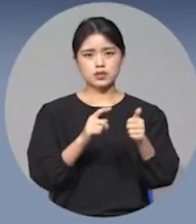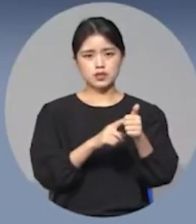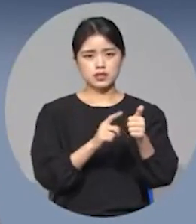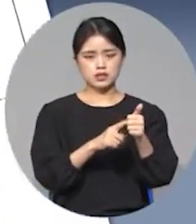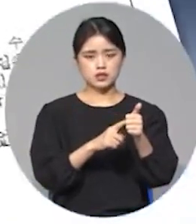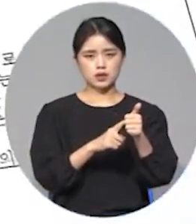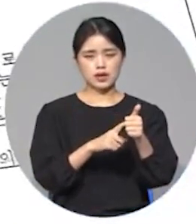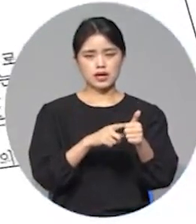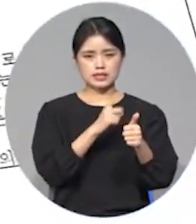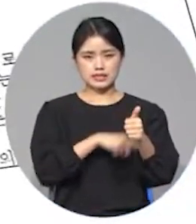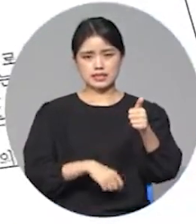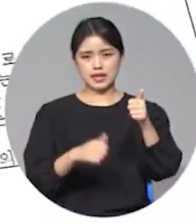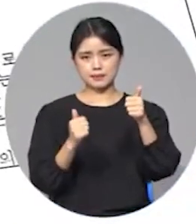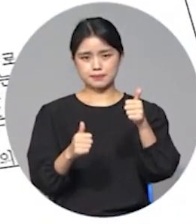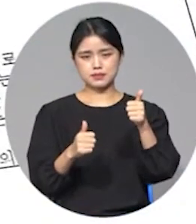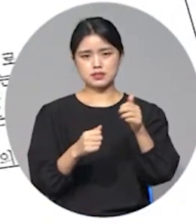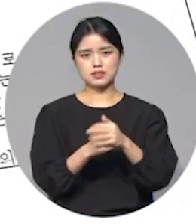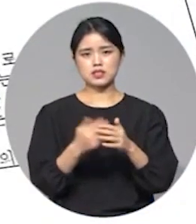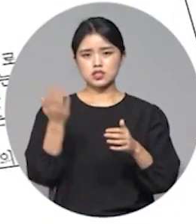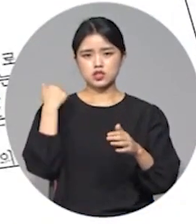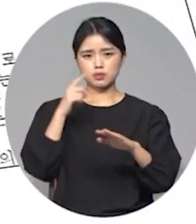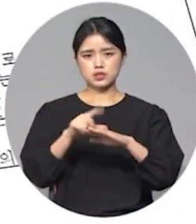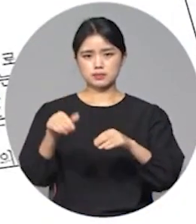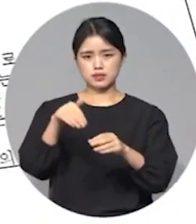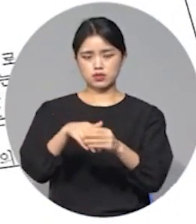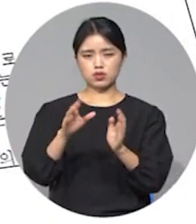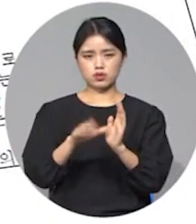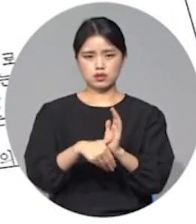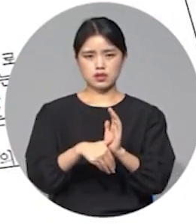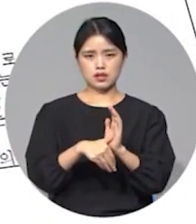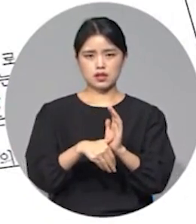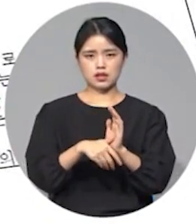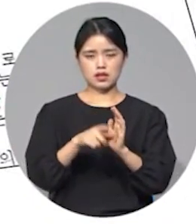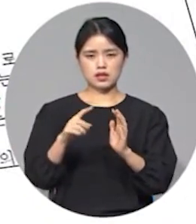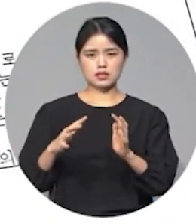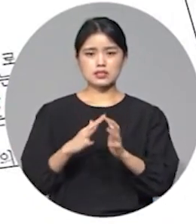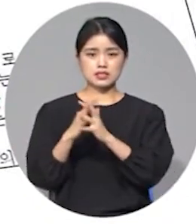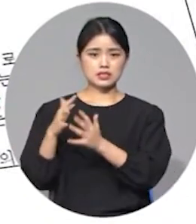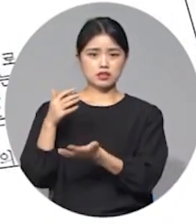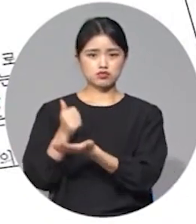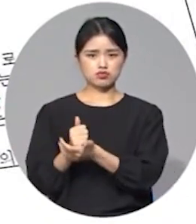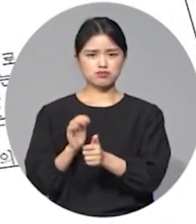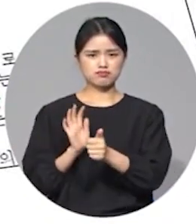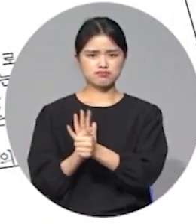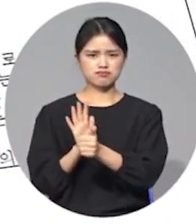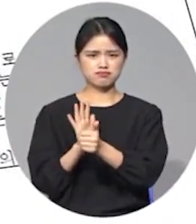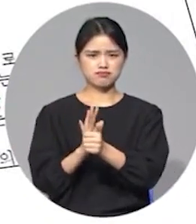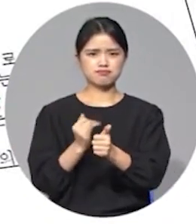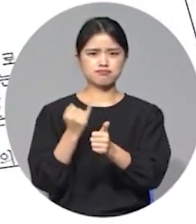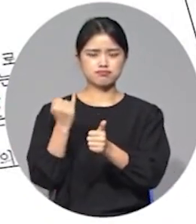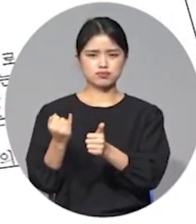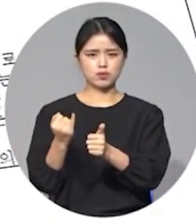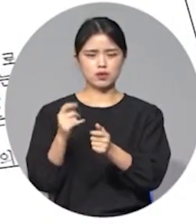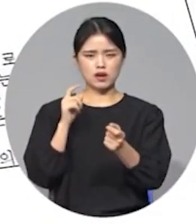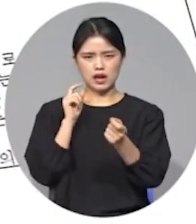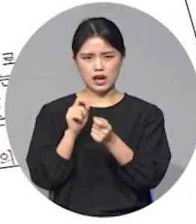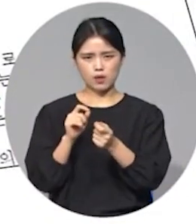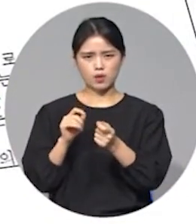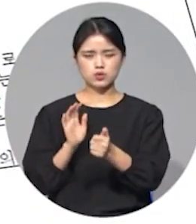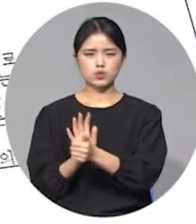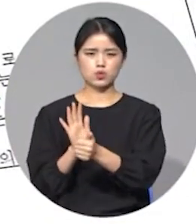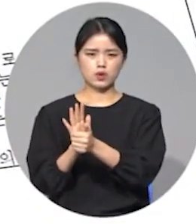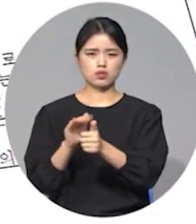이사 B씨는 지난 지방선거 당시 장군수 선거 캠프에서 장군수와 아내를 근거리에서